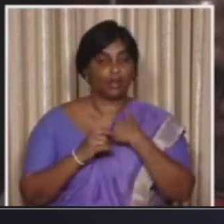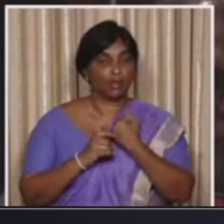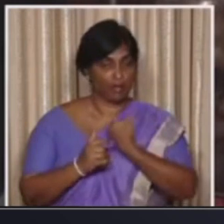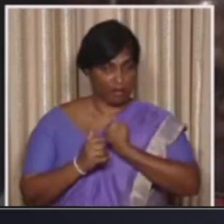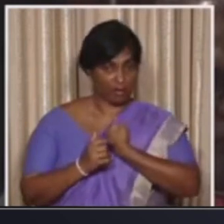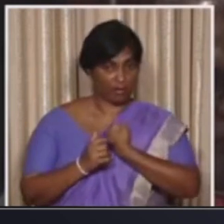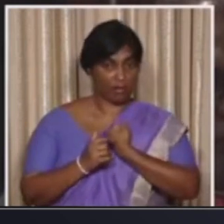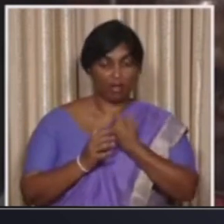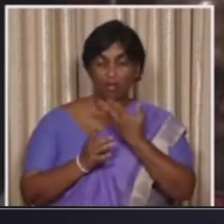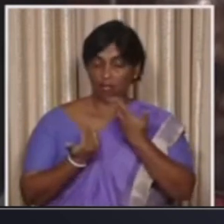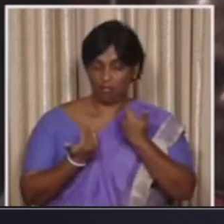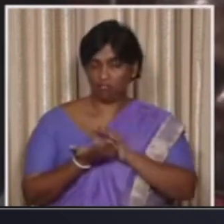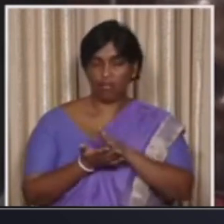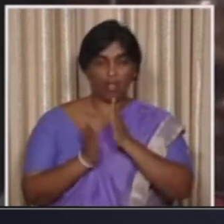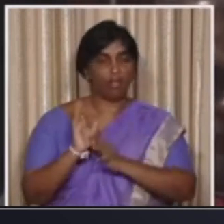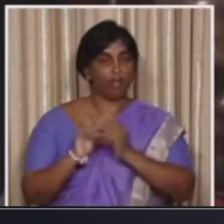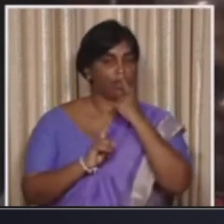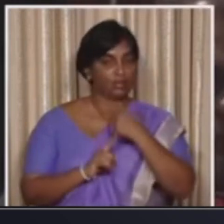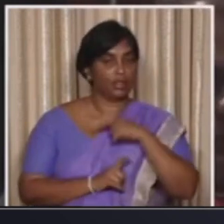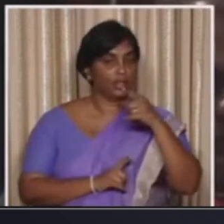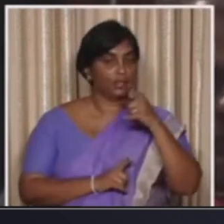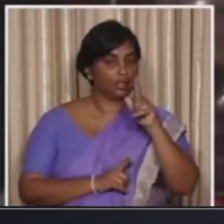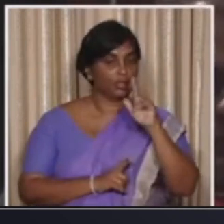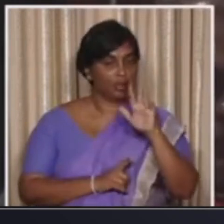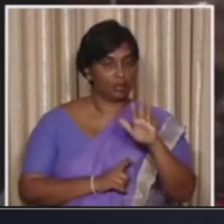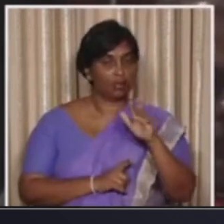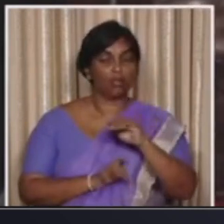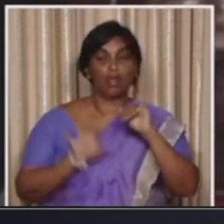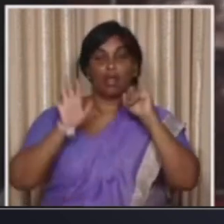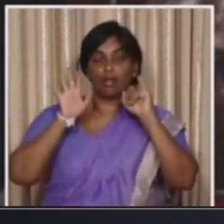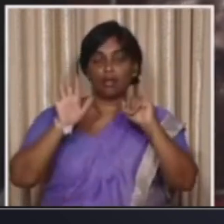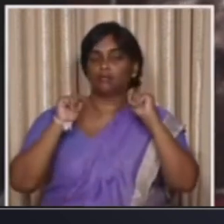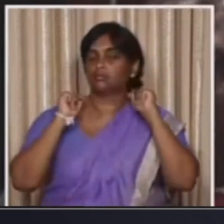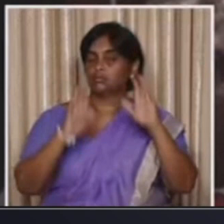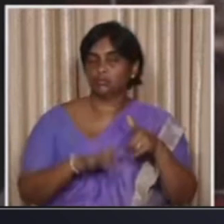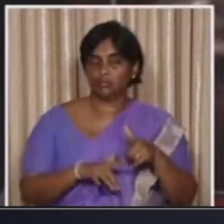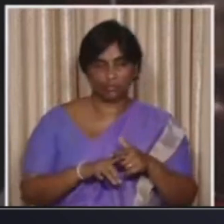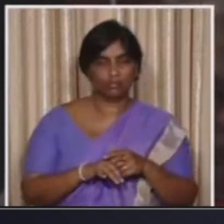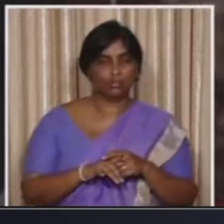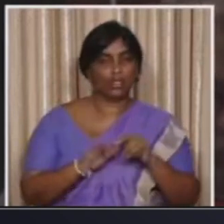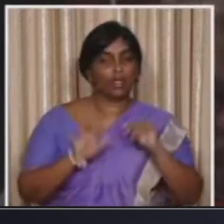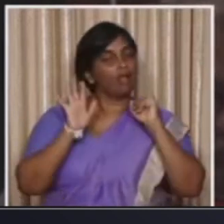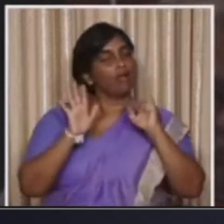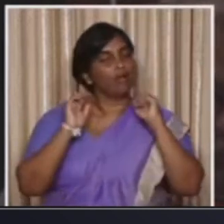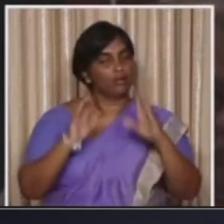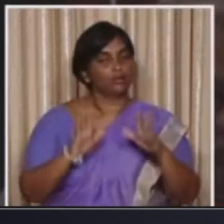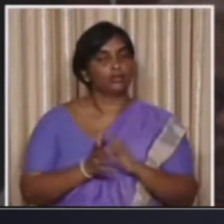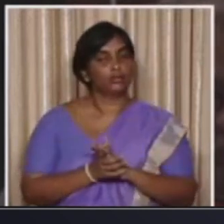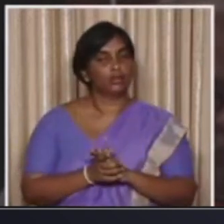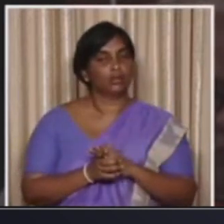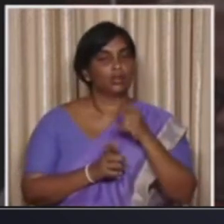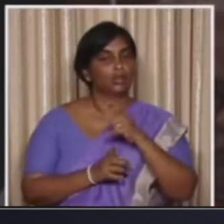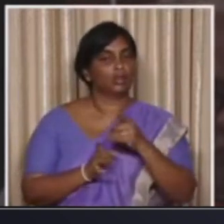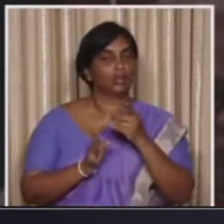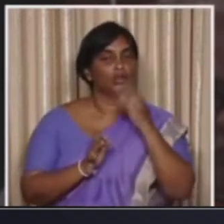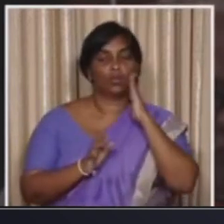නිවැරදි කරන්න කියලා මැතිතුමාට කියනවා 179න් 6යි සාර්ථක වෙලා තියෙන්නේ 6ක් සාර්ථක වෙලා තියෙන්නේ අපේ